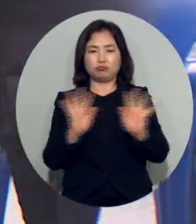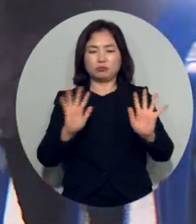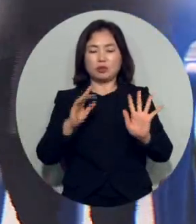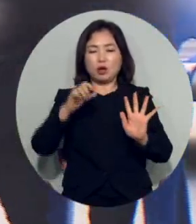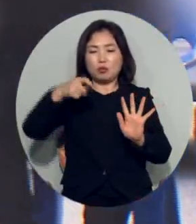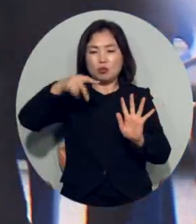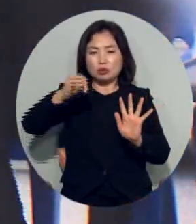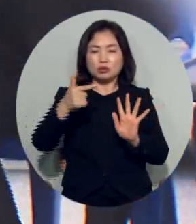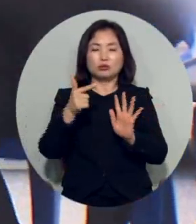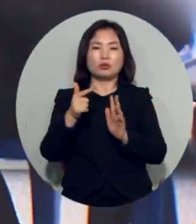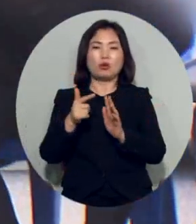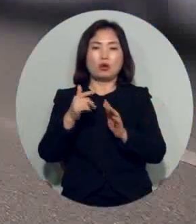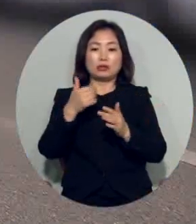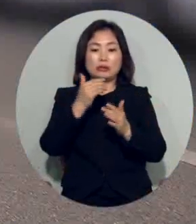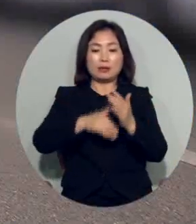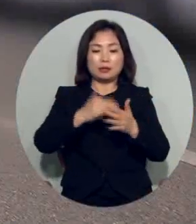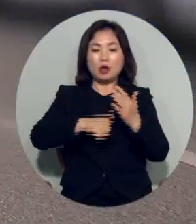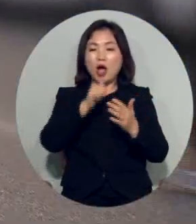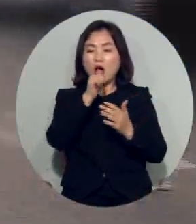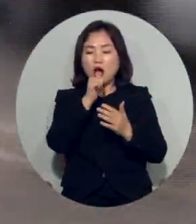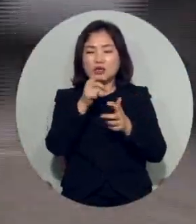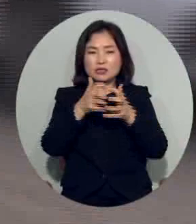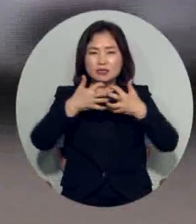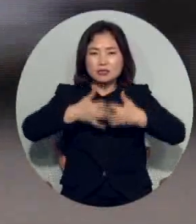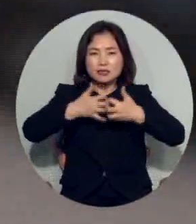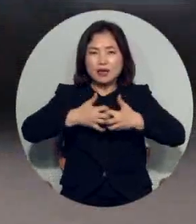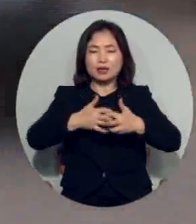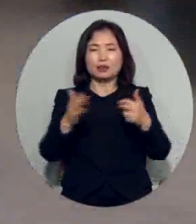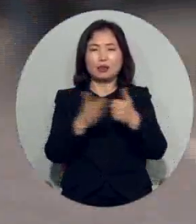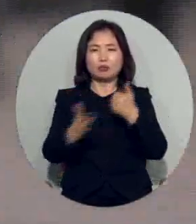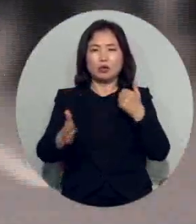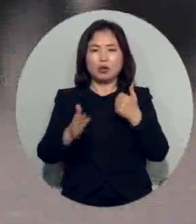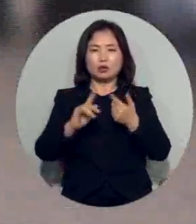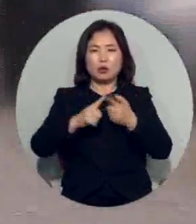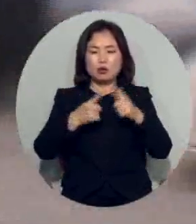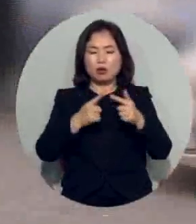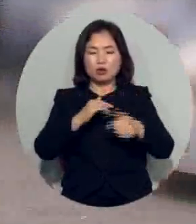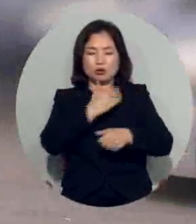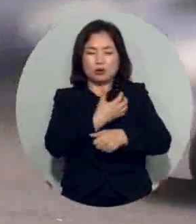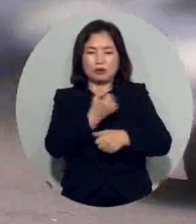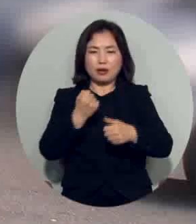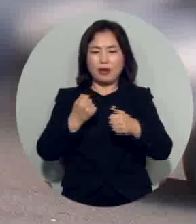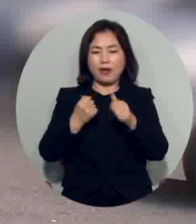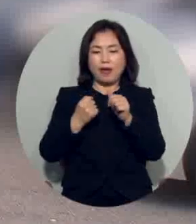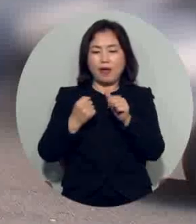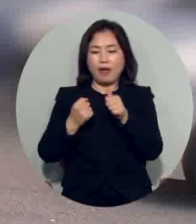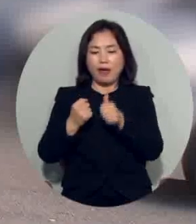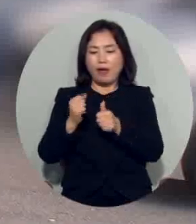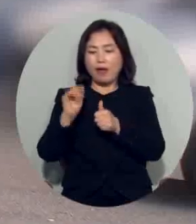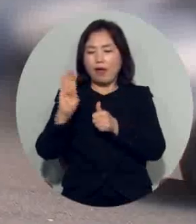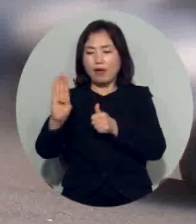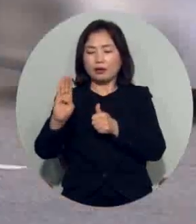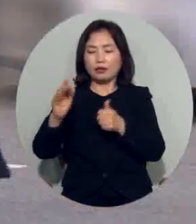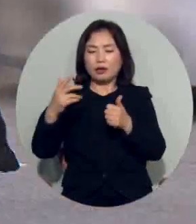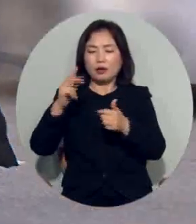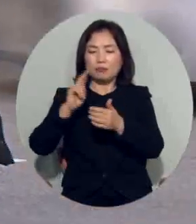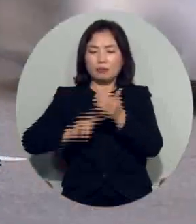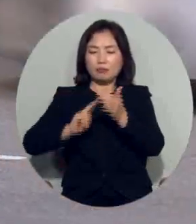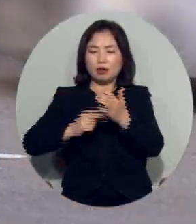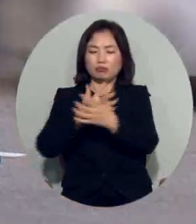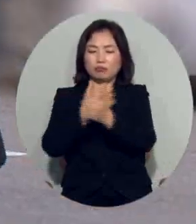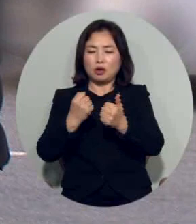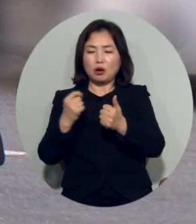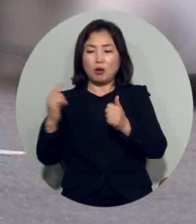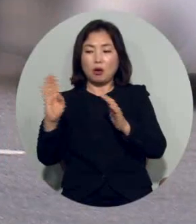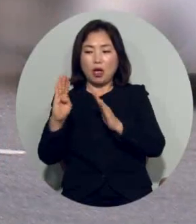웅진폴리실리콘 이 남긴 고철 된 기계 장비를 둘러싸고 이에 소유권 자인 a 업체와 매매 계약을 체결해 고철을 철거